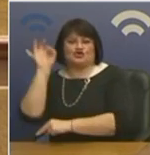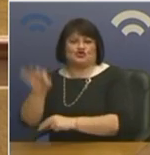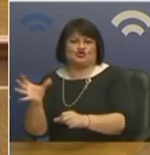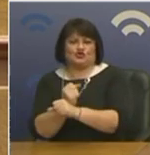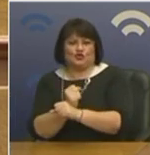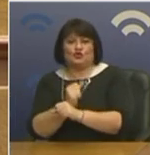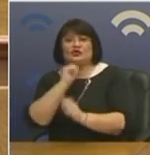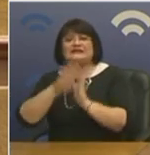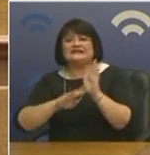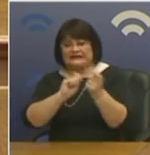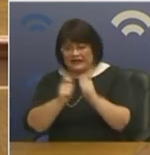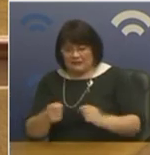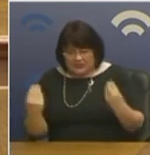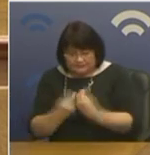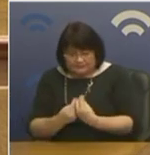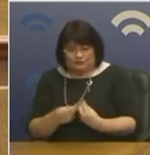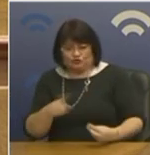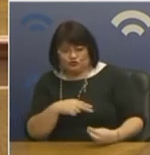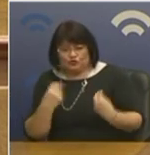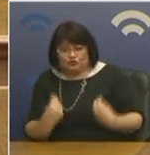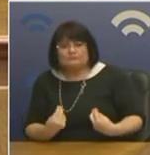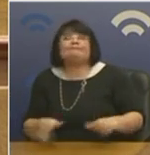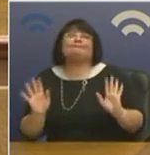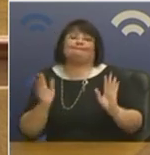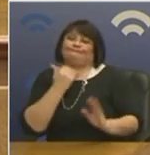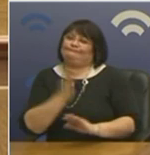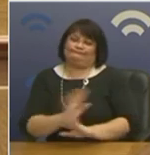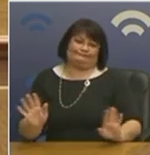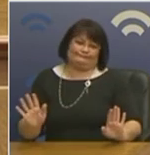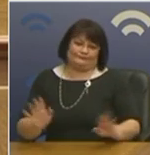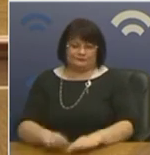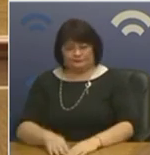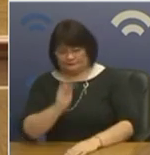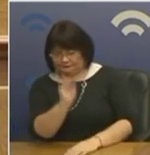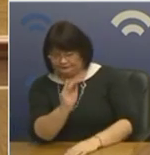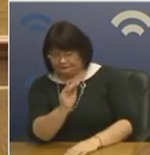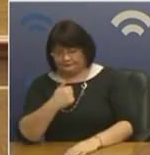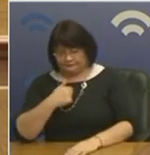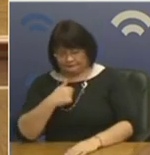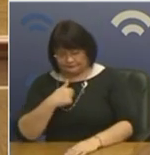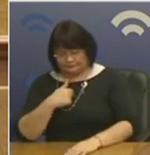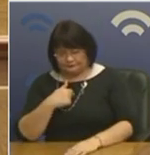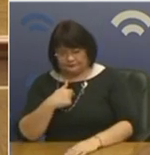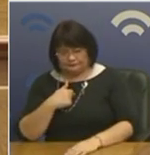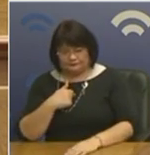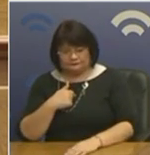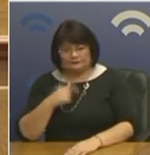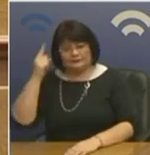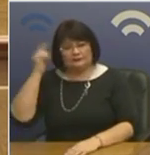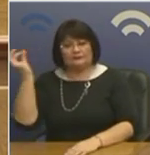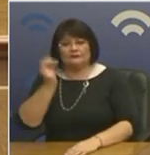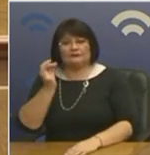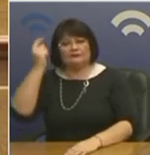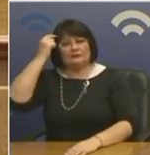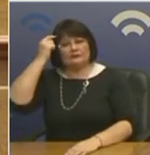μια συνταγματική αναθεώρηση πρέπουσα και αξιαλόγου, εν πάση περιπτώσει. Ακούστε λοιπόν. Εμείς έχουμε μια κάθε αντίληψη. Εσείς